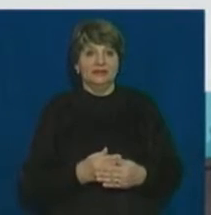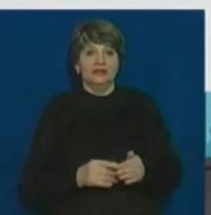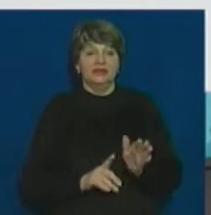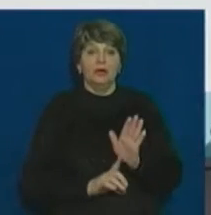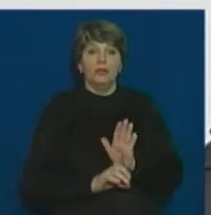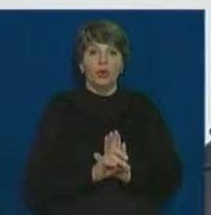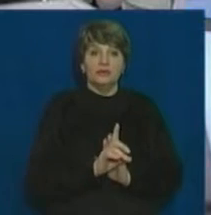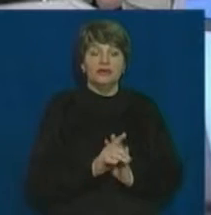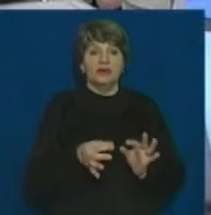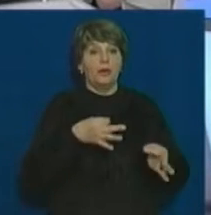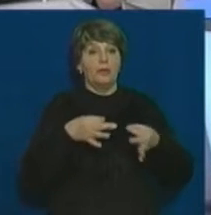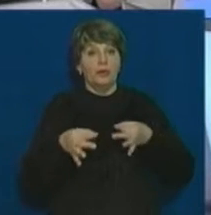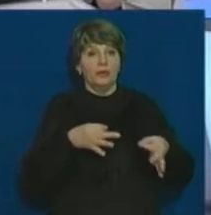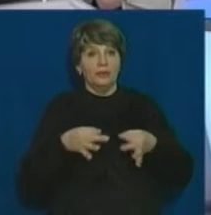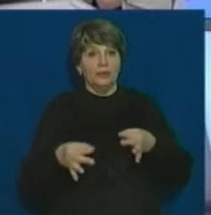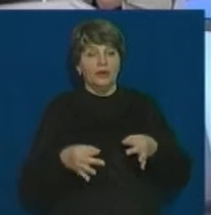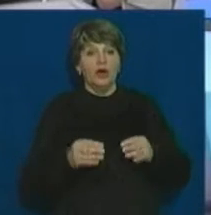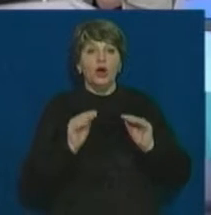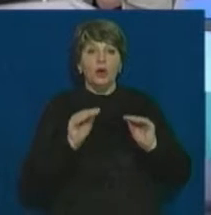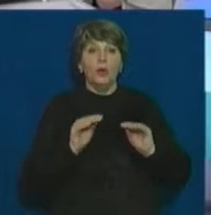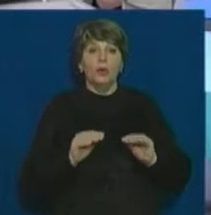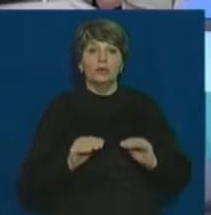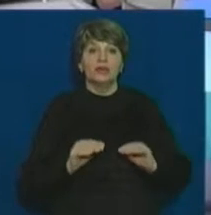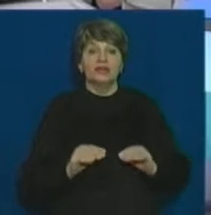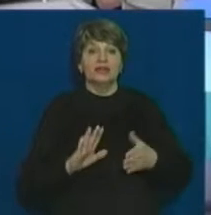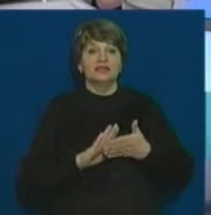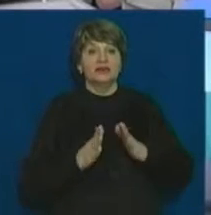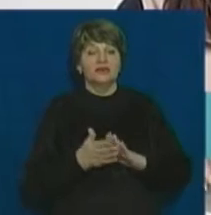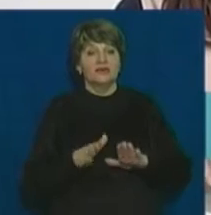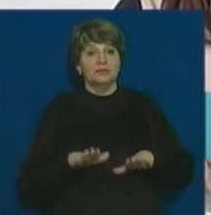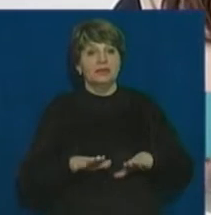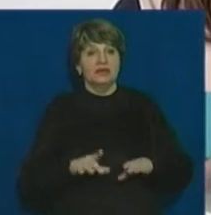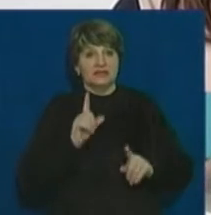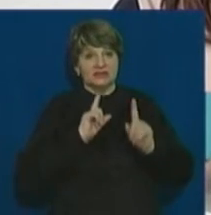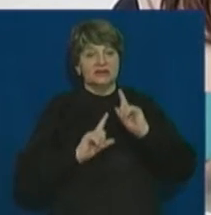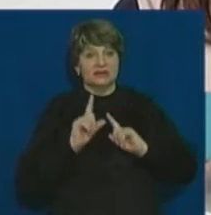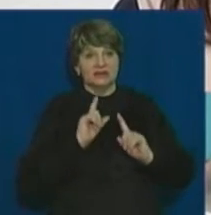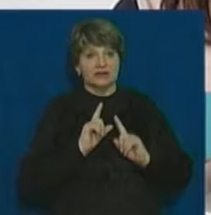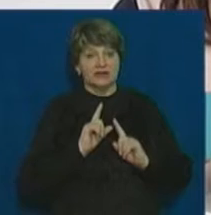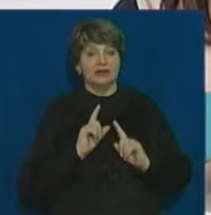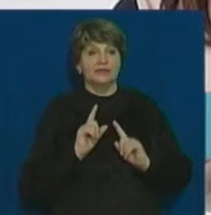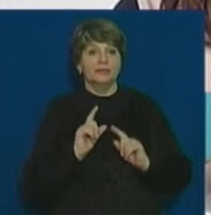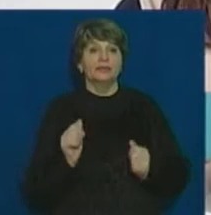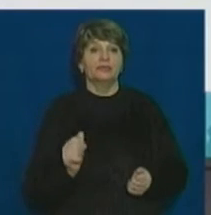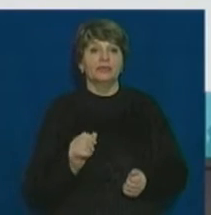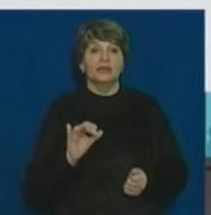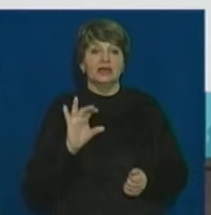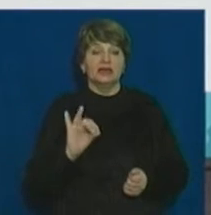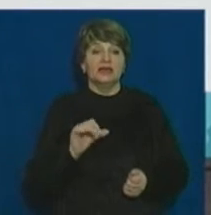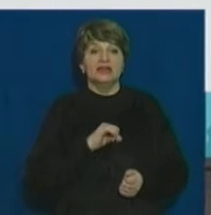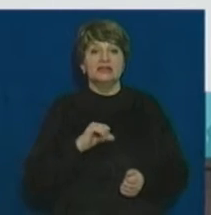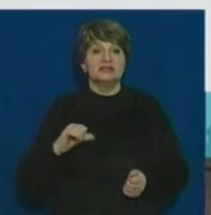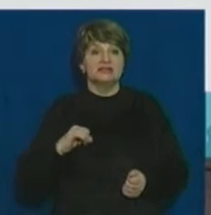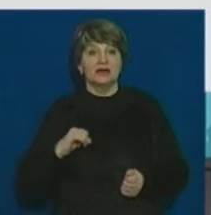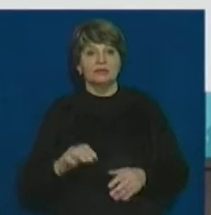початку публічної консультації передбачає укладання меморандуму з міською радою. І, власне, орган місцевої